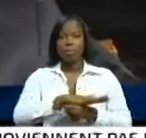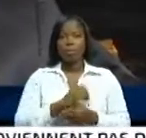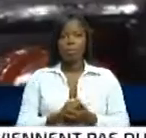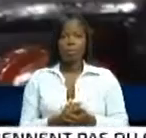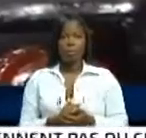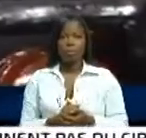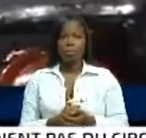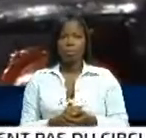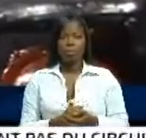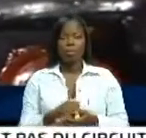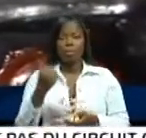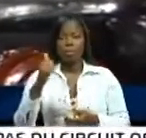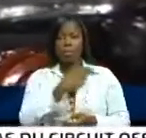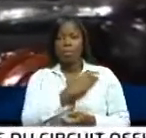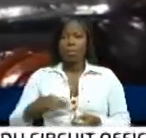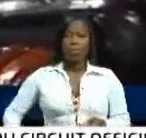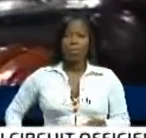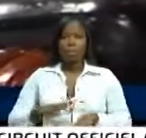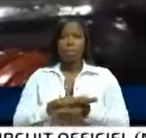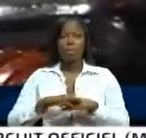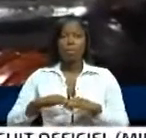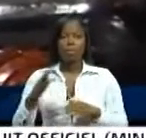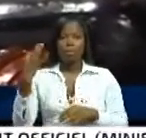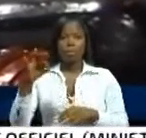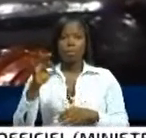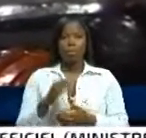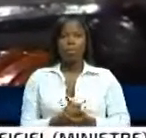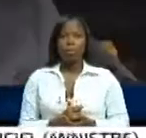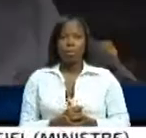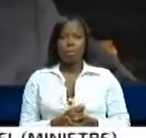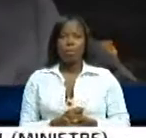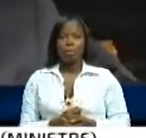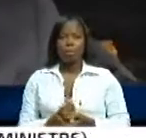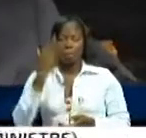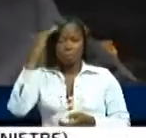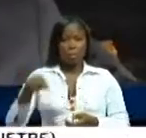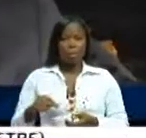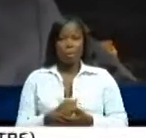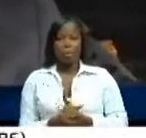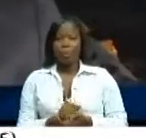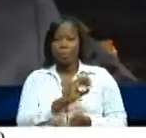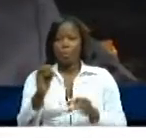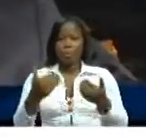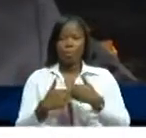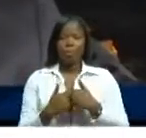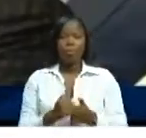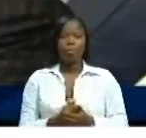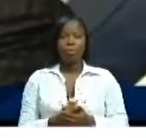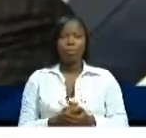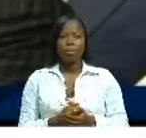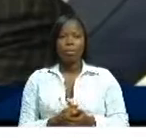divers qui sont avec vous sur le 19 on a une liste super paritaire parce que on a deux femmes et allons